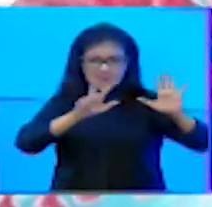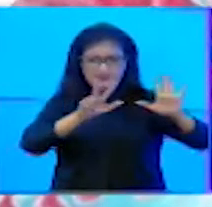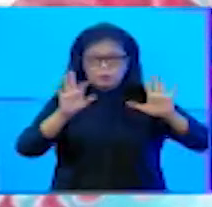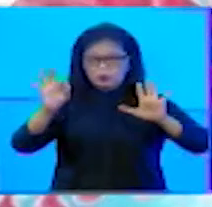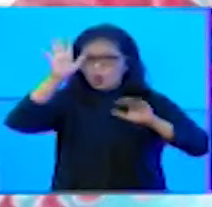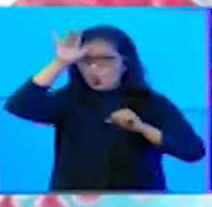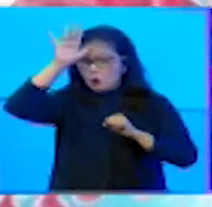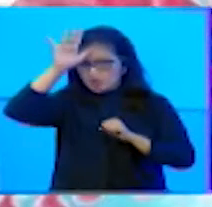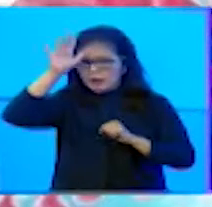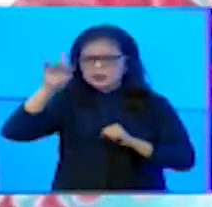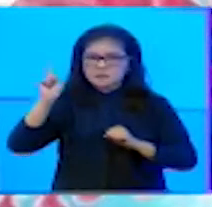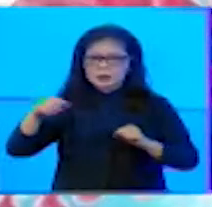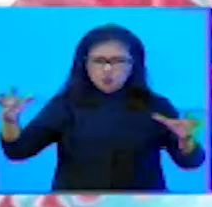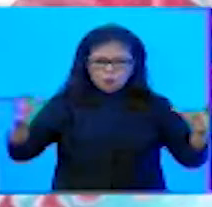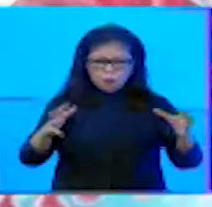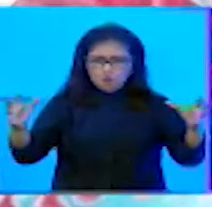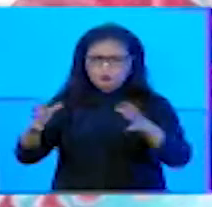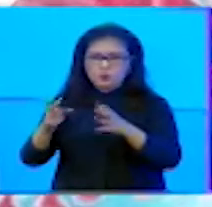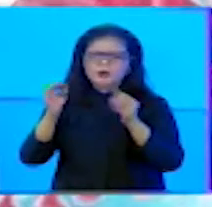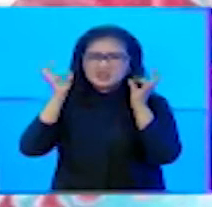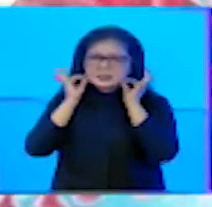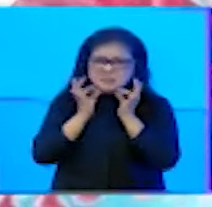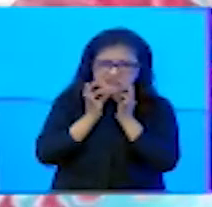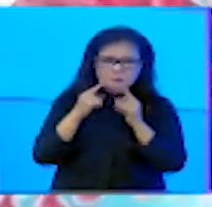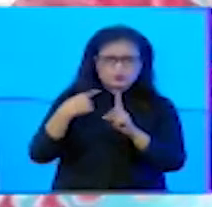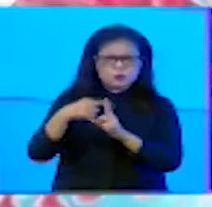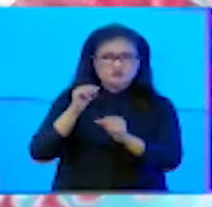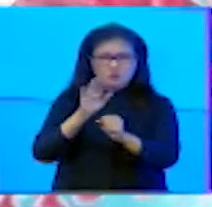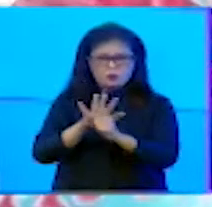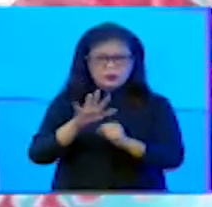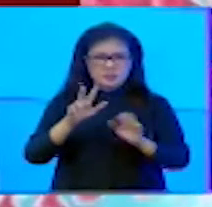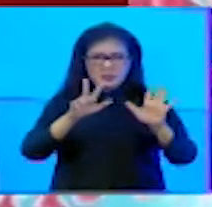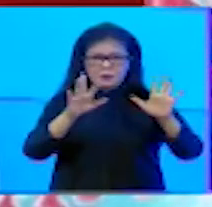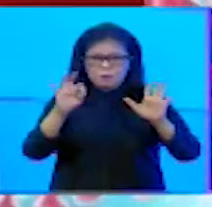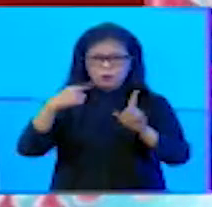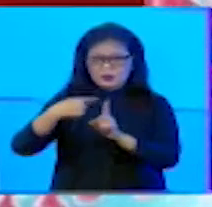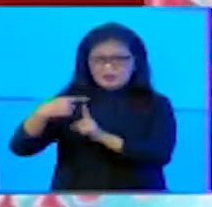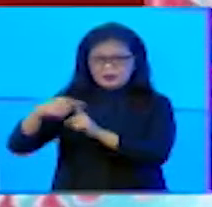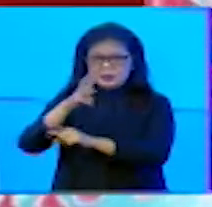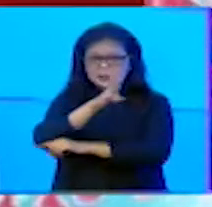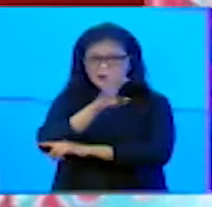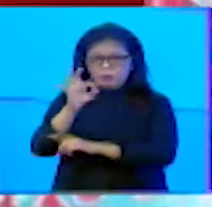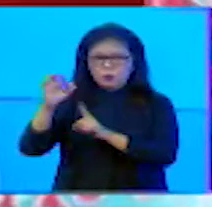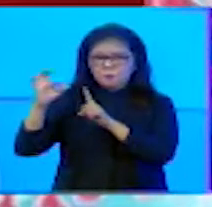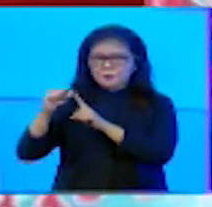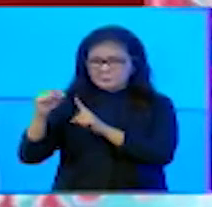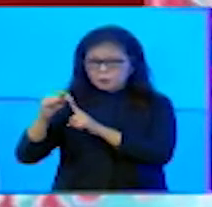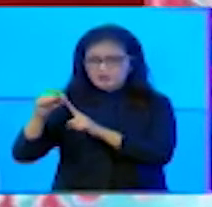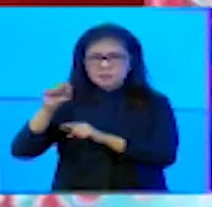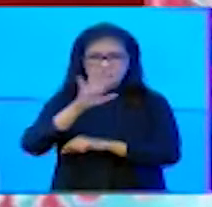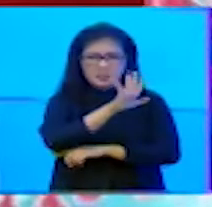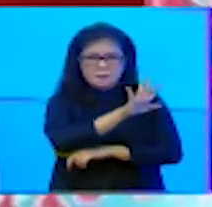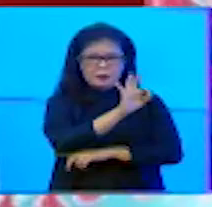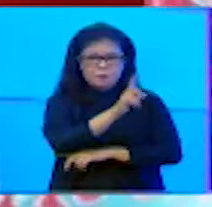Sihab dinyatakan positif COVID-19. Dari 80 orang positif, 30 orang positif di Petamburan, sementara 50 orang